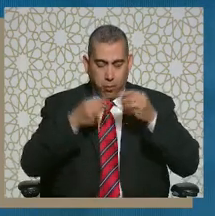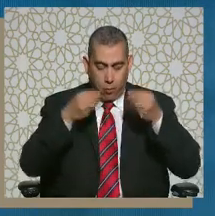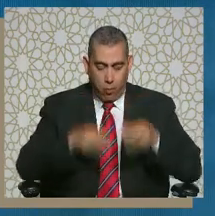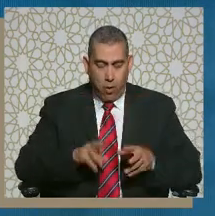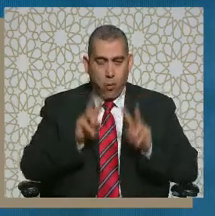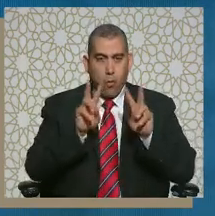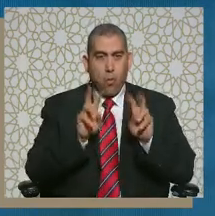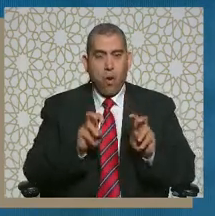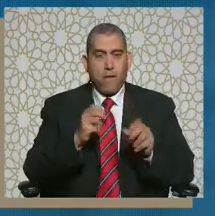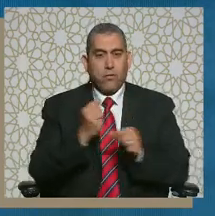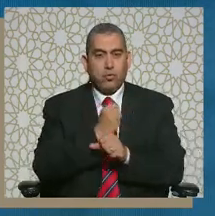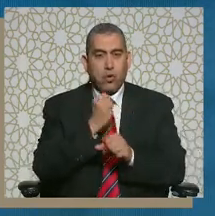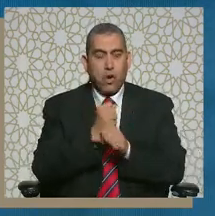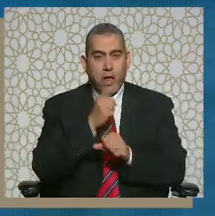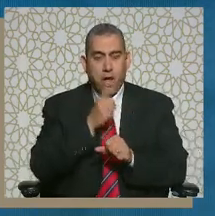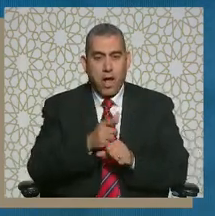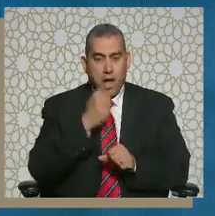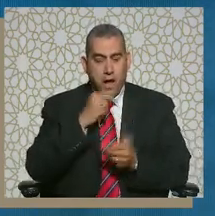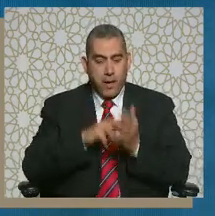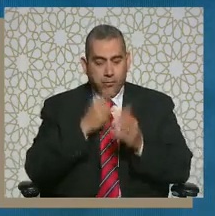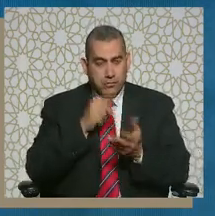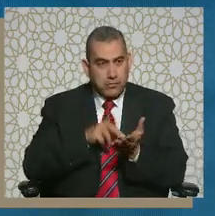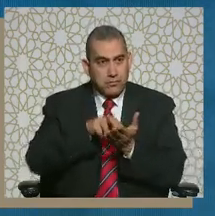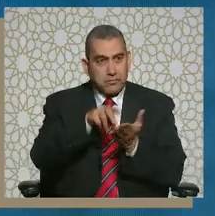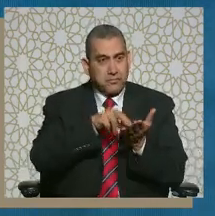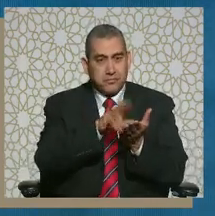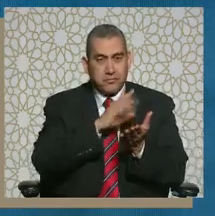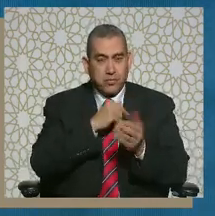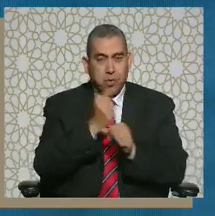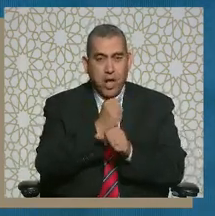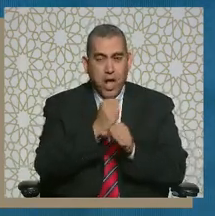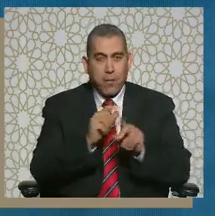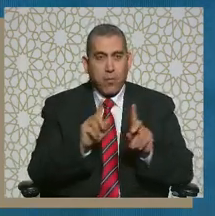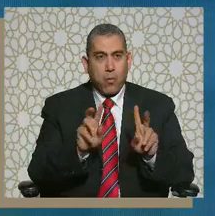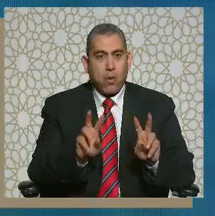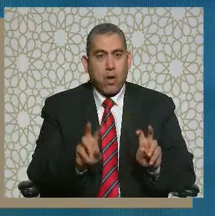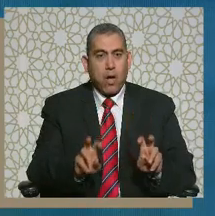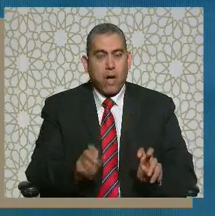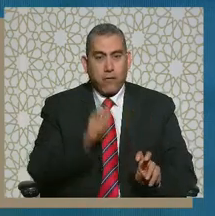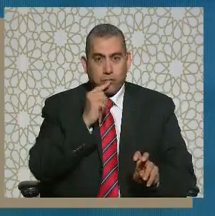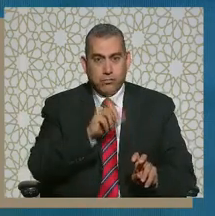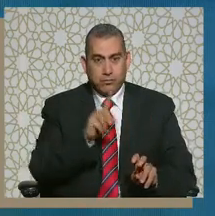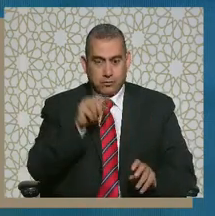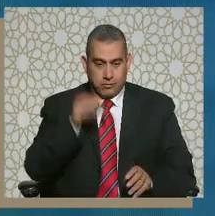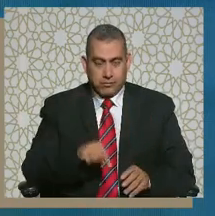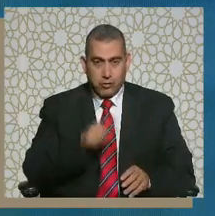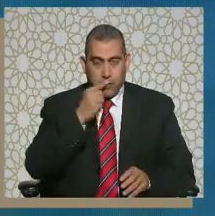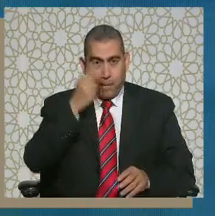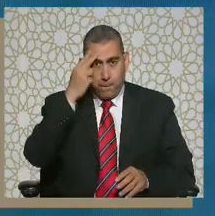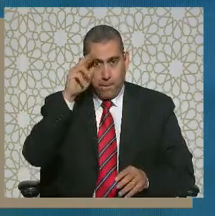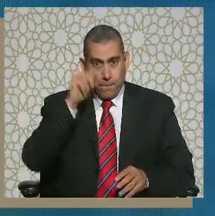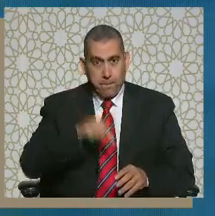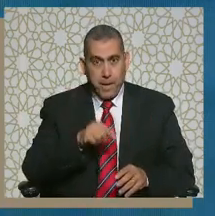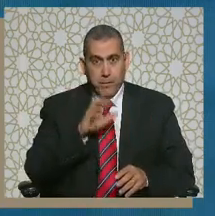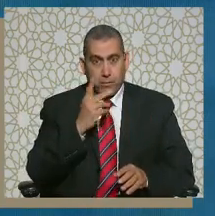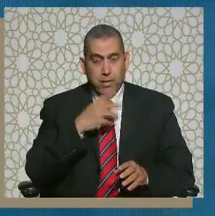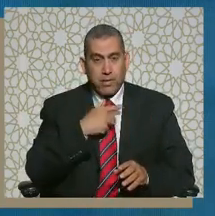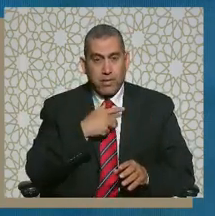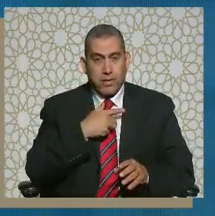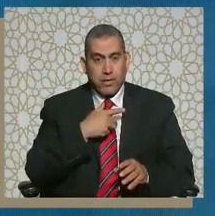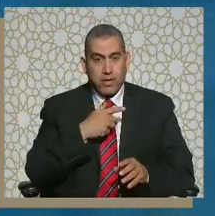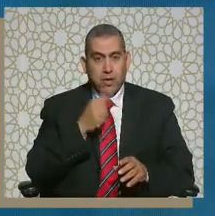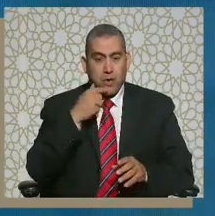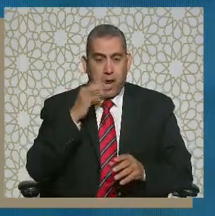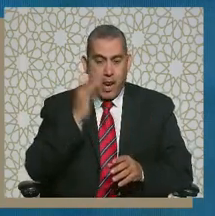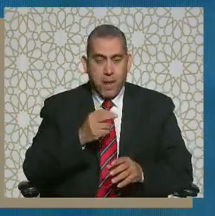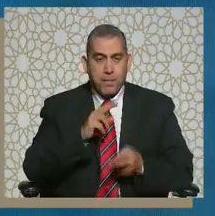عن مسيرتك وتحبط عن انك انت تستمر في العمل هو ده معنى من معاني ان يكون